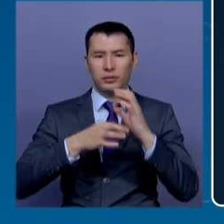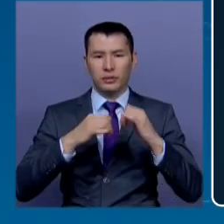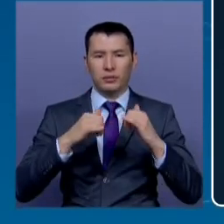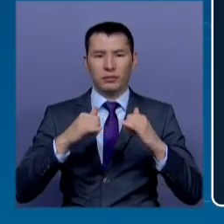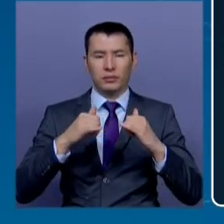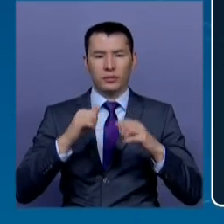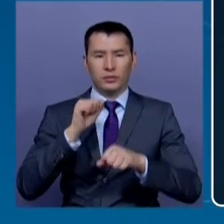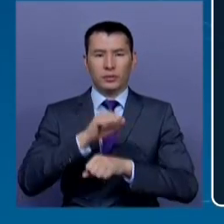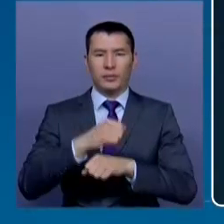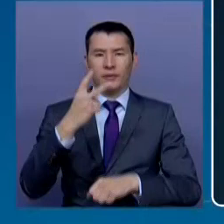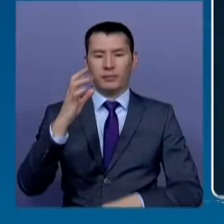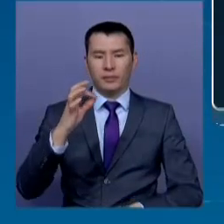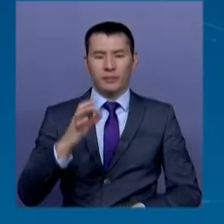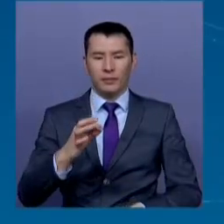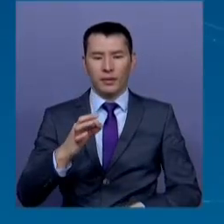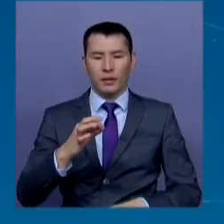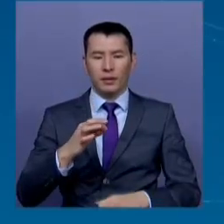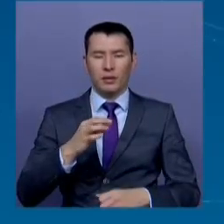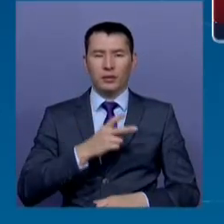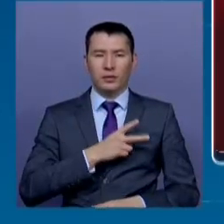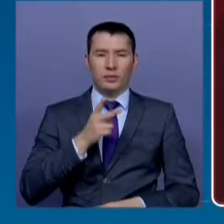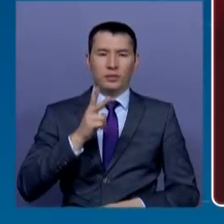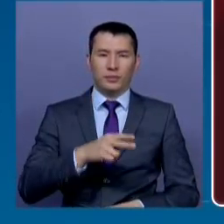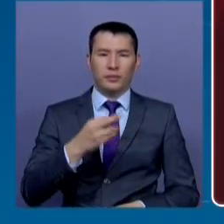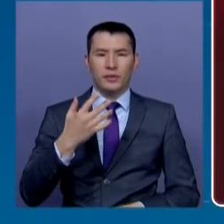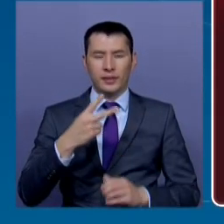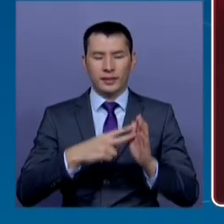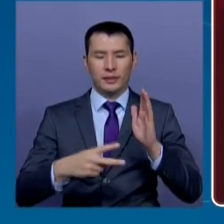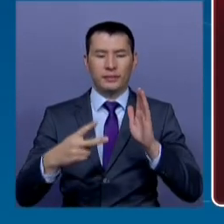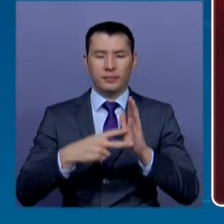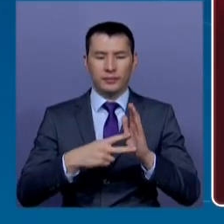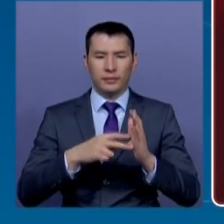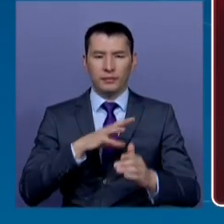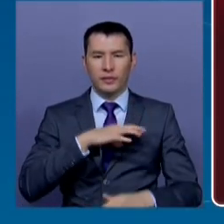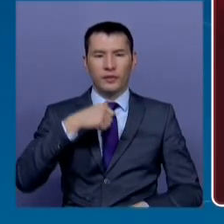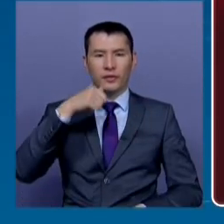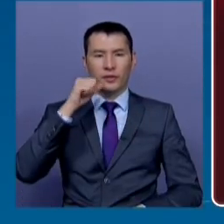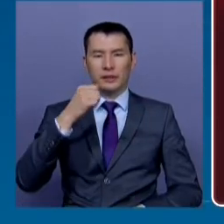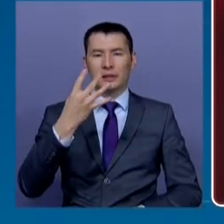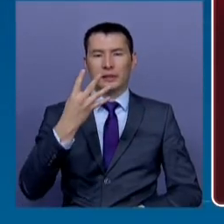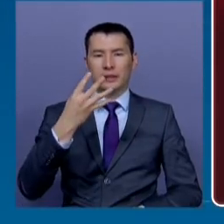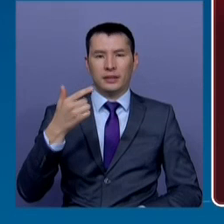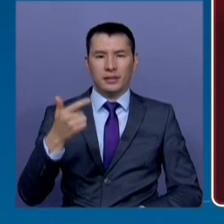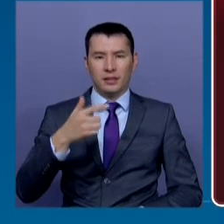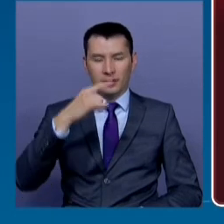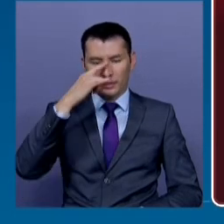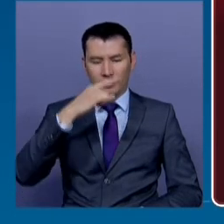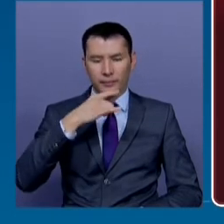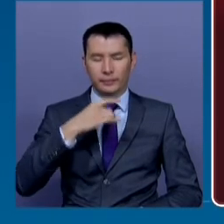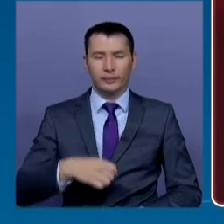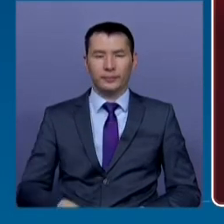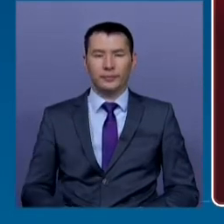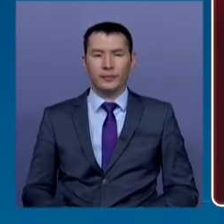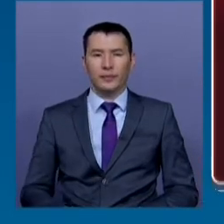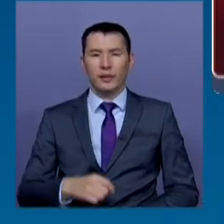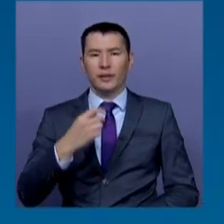отметке около 2%. Продолжает расти и число летальных случаев. Вчера сразу 4 казахстанца скончались от COVID-19. Двое из